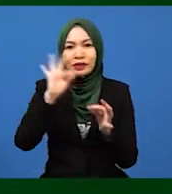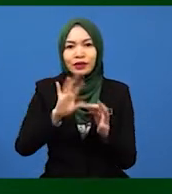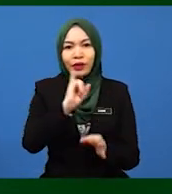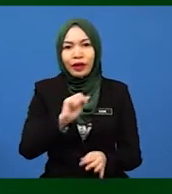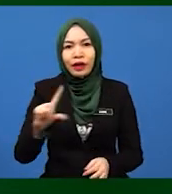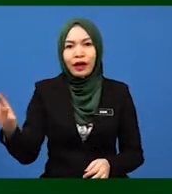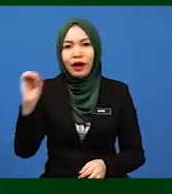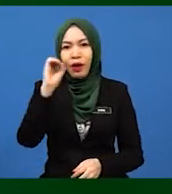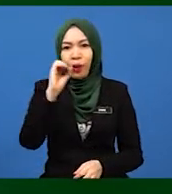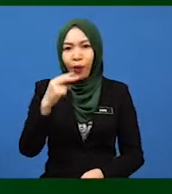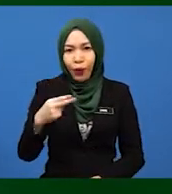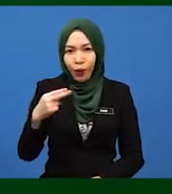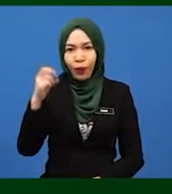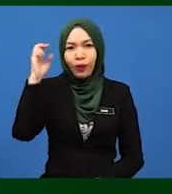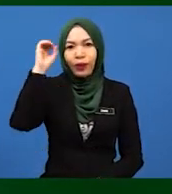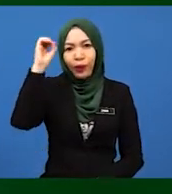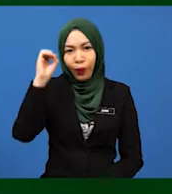ialah oh.